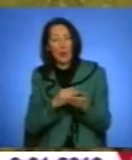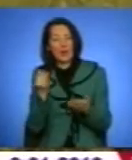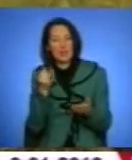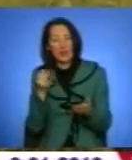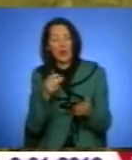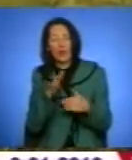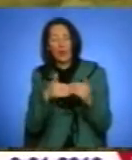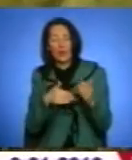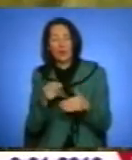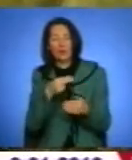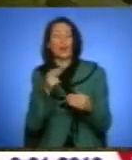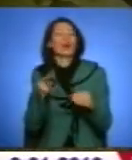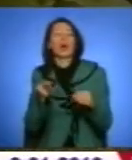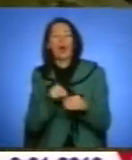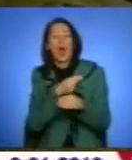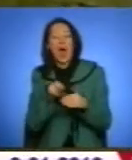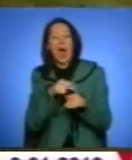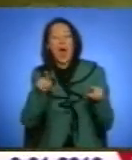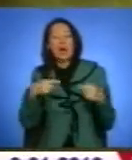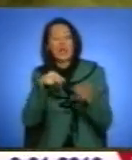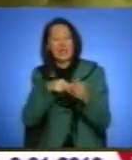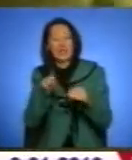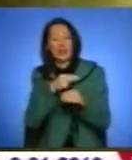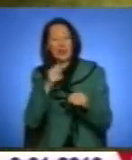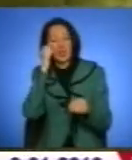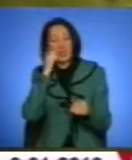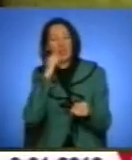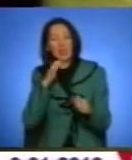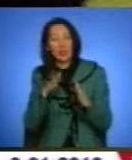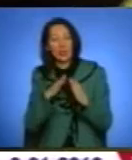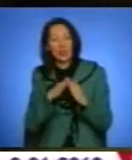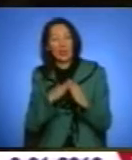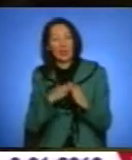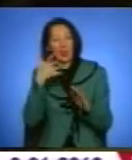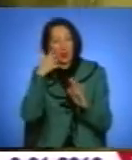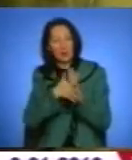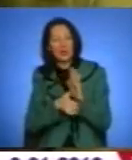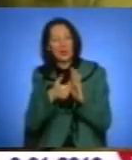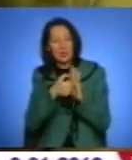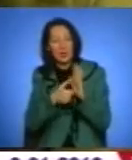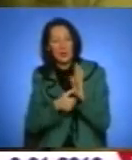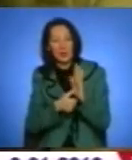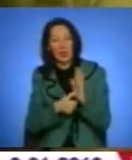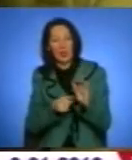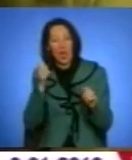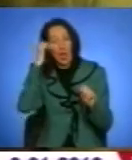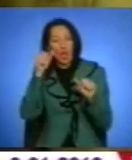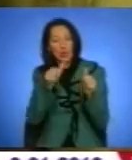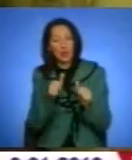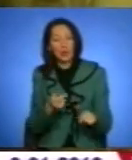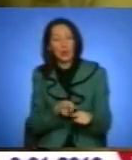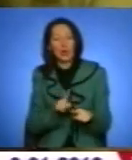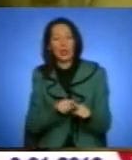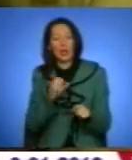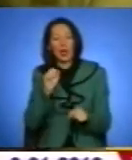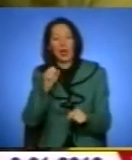приміщення, розуміється на ліпленні, і тому висловлюється про ці скульптури фахово. Скульптури, які... Атланты,